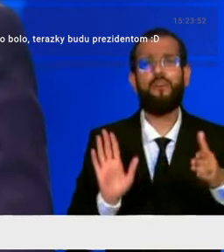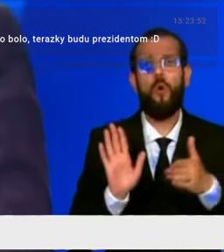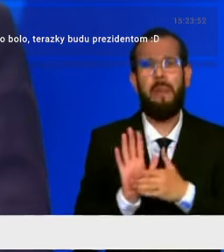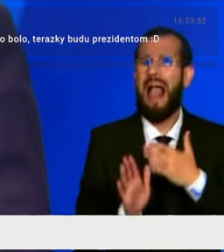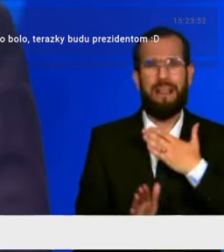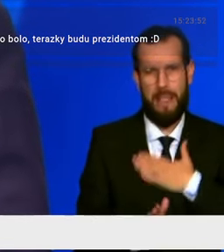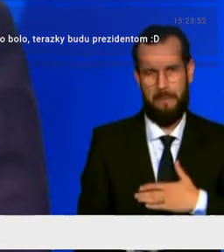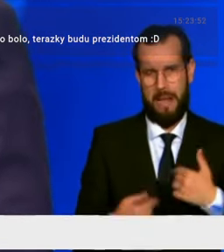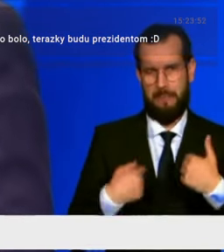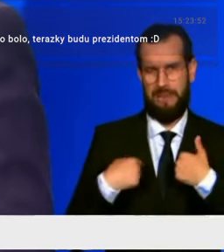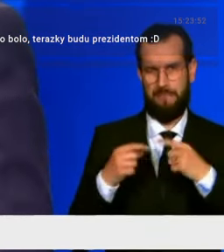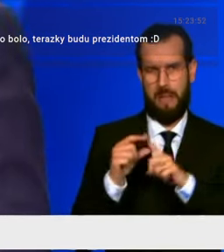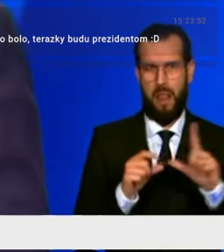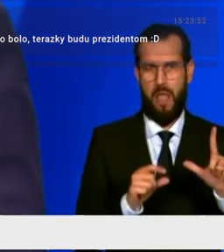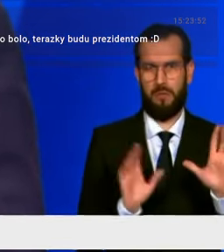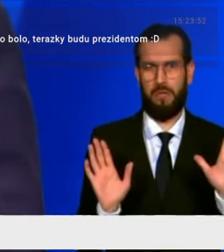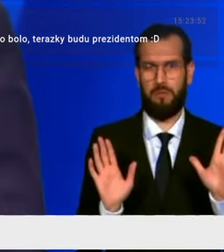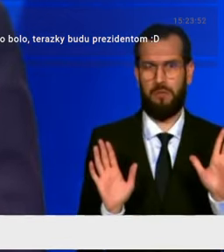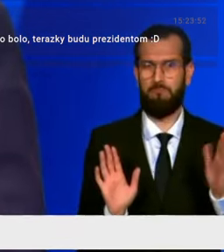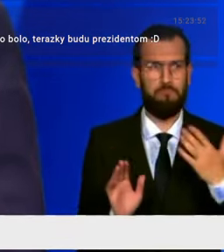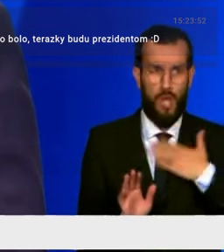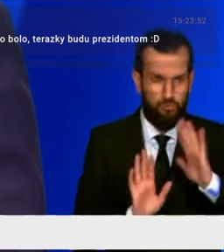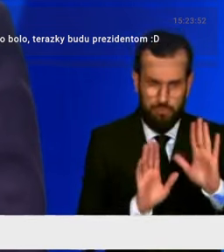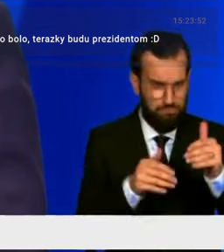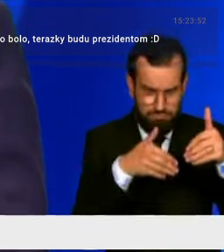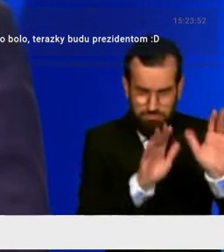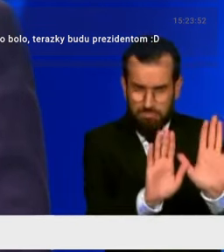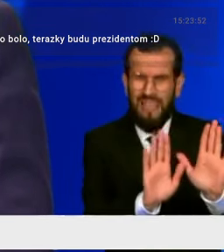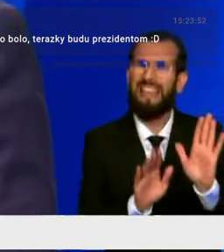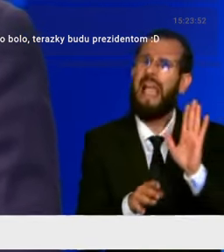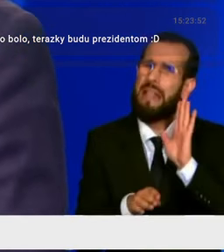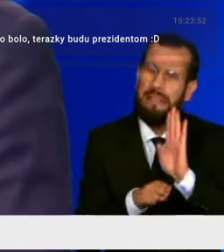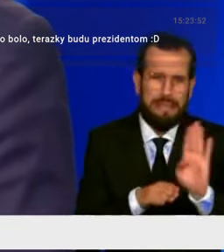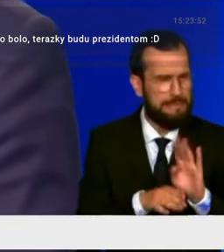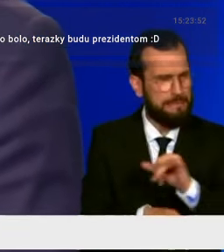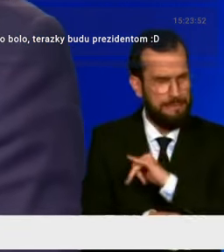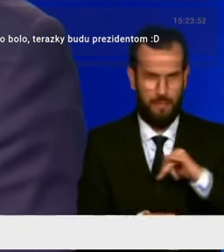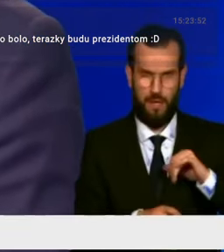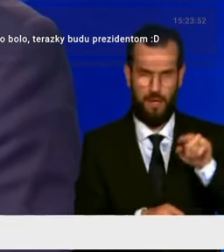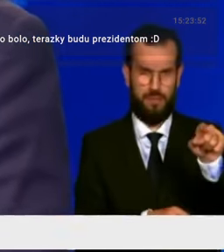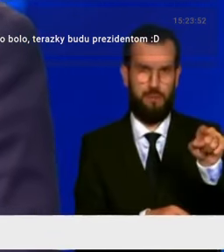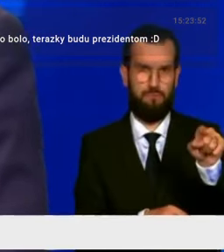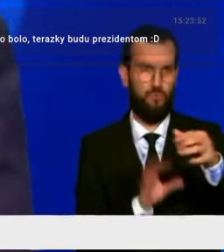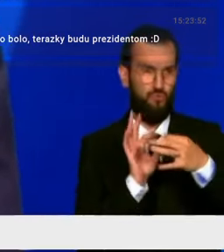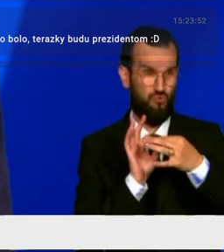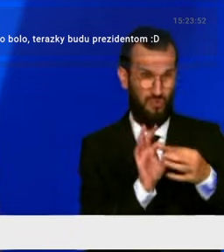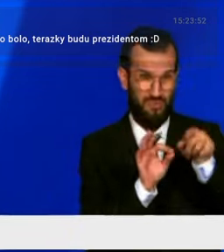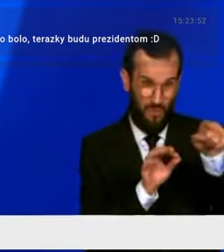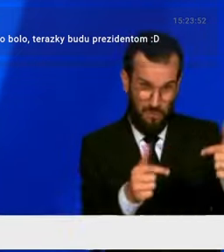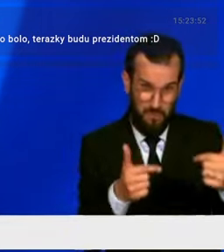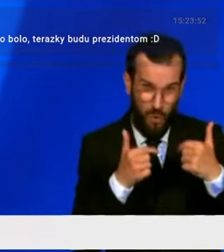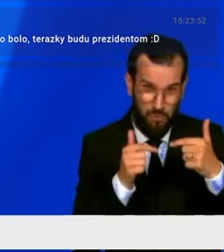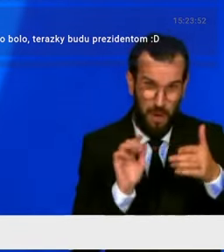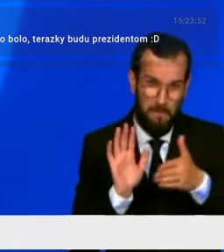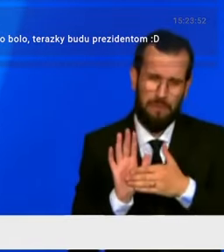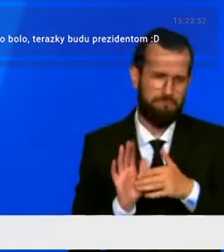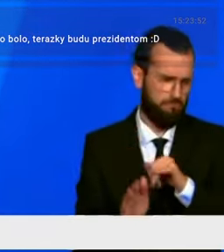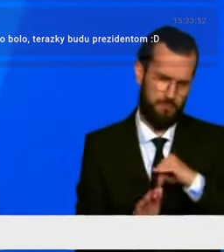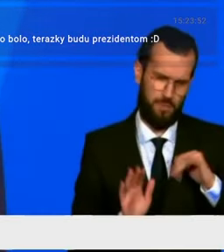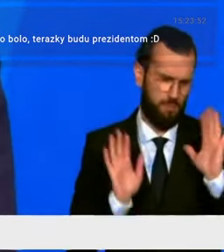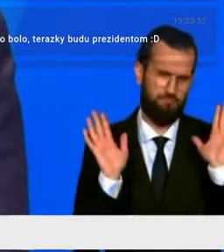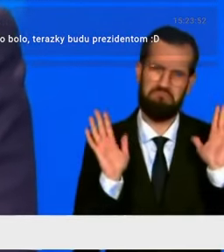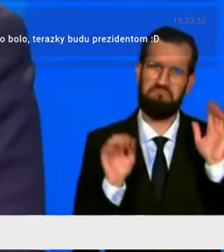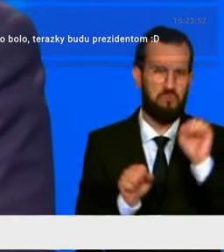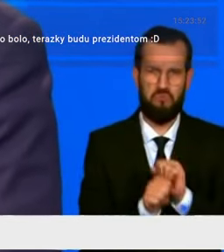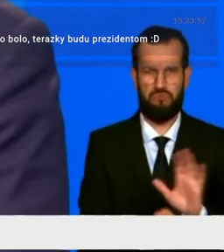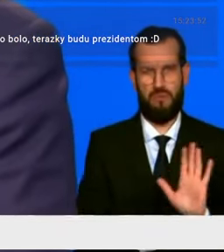a nevyjadril podporu Ja som nechcel nikdy byť politik ktorého úspech záleží od podpory Igora Matoviča prepáčte ale hovorím to veľmi